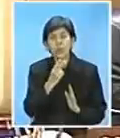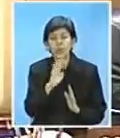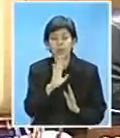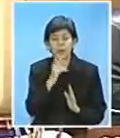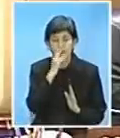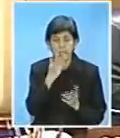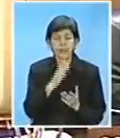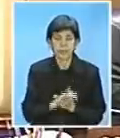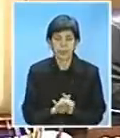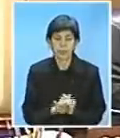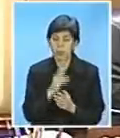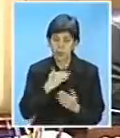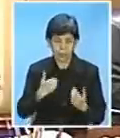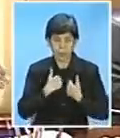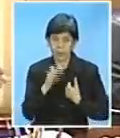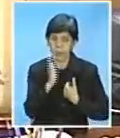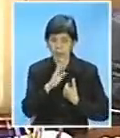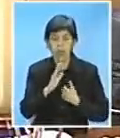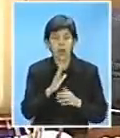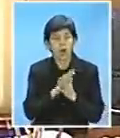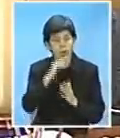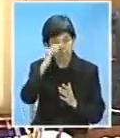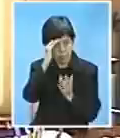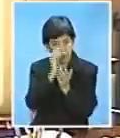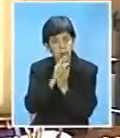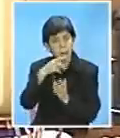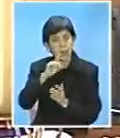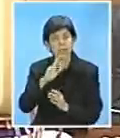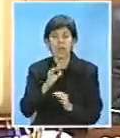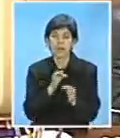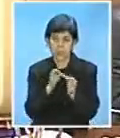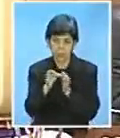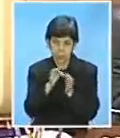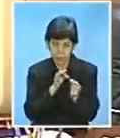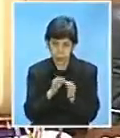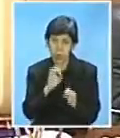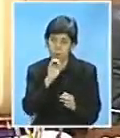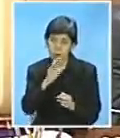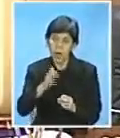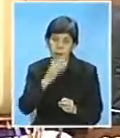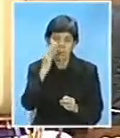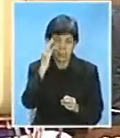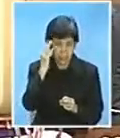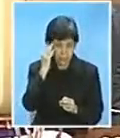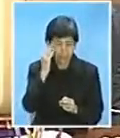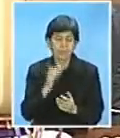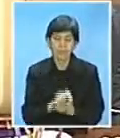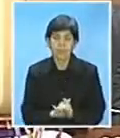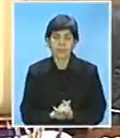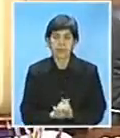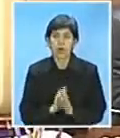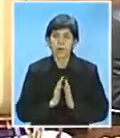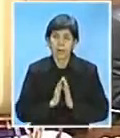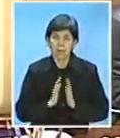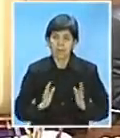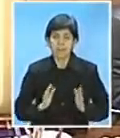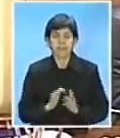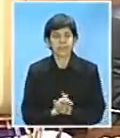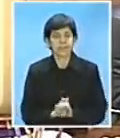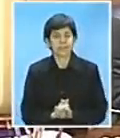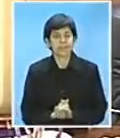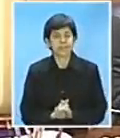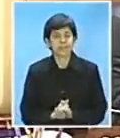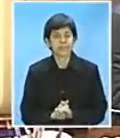งนั้นนะฮะเดี๋ยวท่านประชาคงจะนำชี้แจงท่านก็กราบเรียนต่อที่ประชุมไว้เบื้องต้นขณะนี้ครับขอบคุณครับท่านประธาน